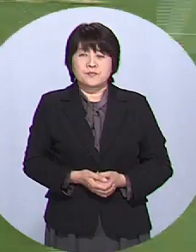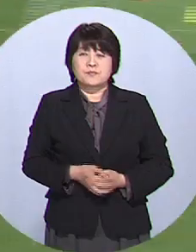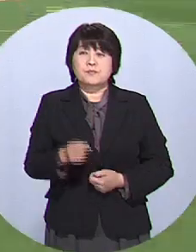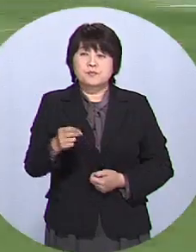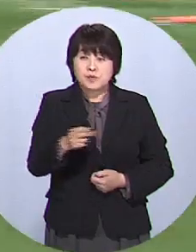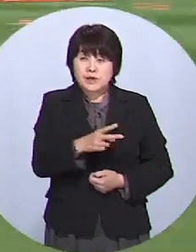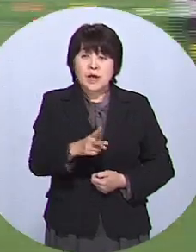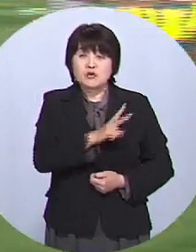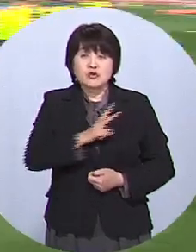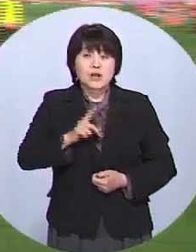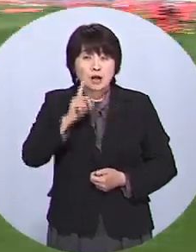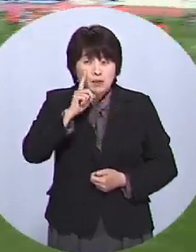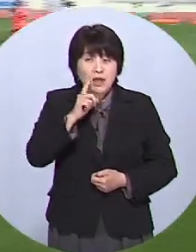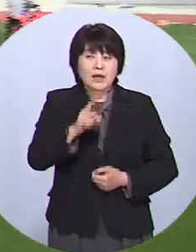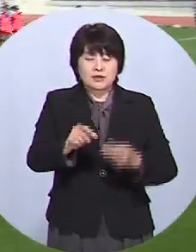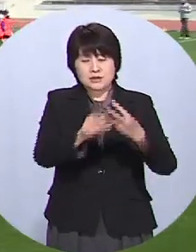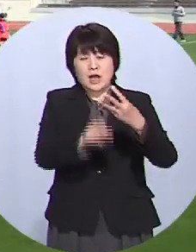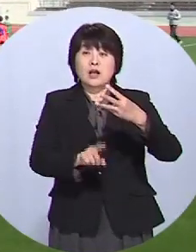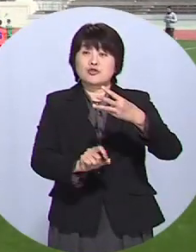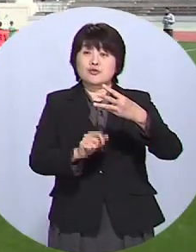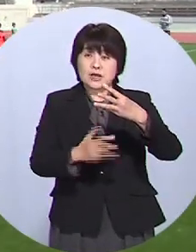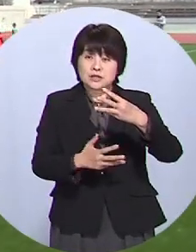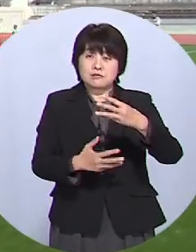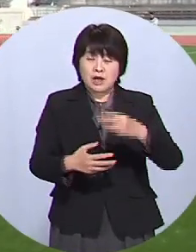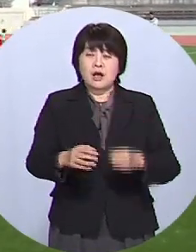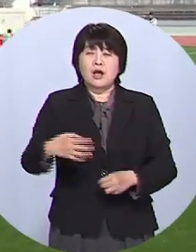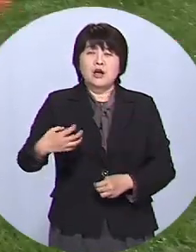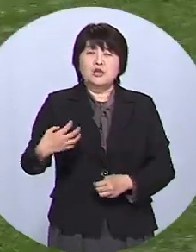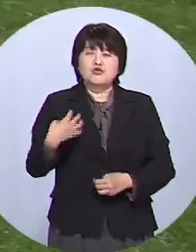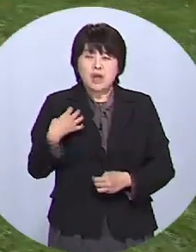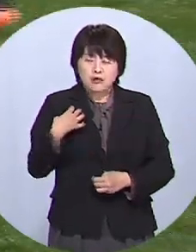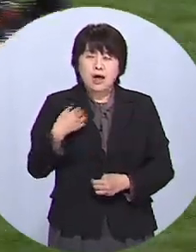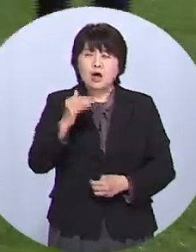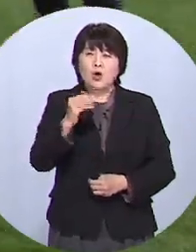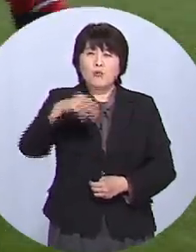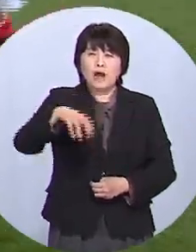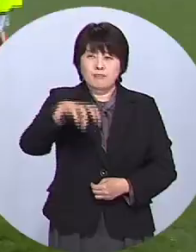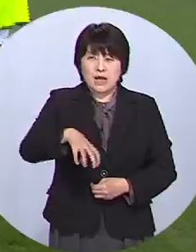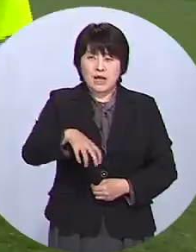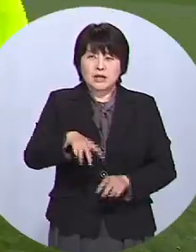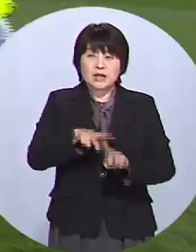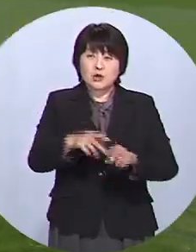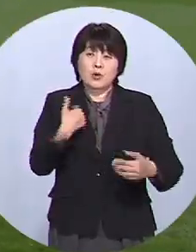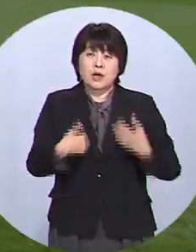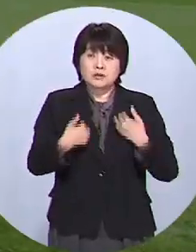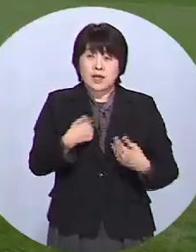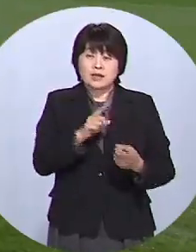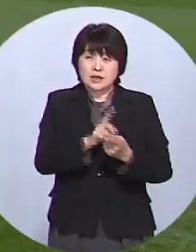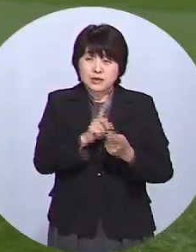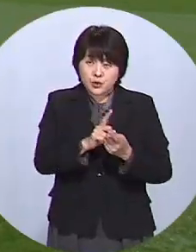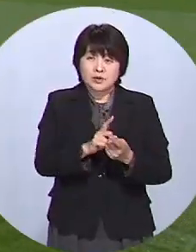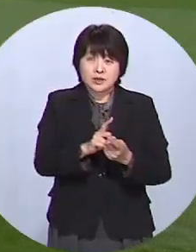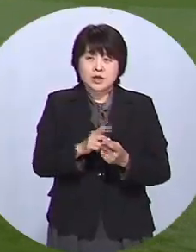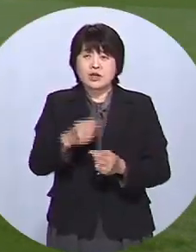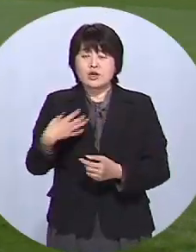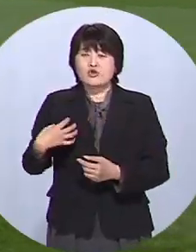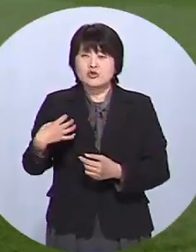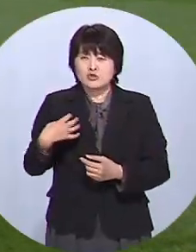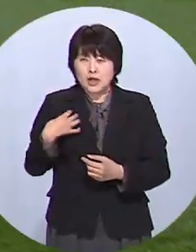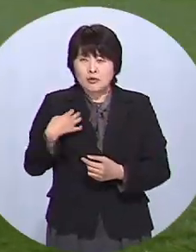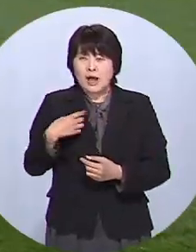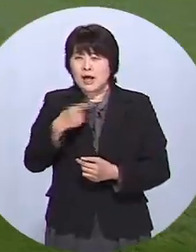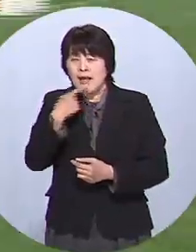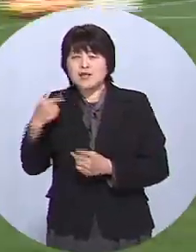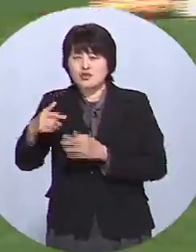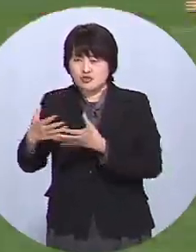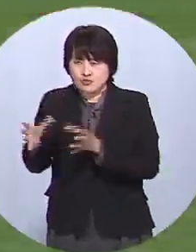また2日目の18日には浦和駒場運動公園で小学生を対象に浦和レッズと大宮アルディージャ